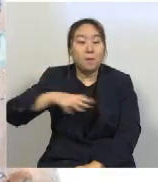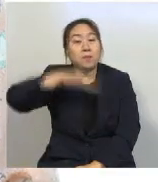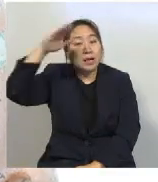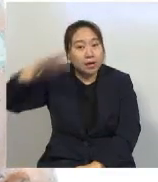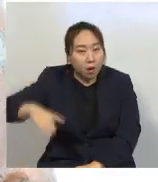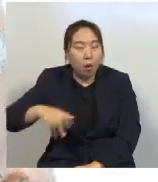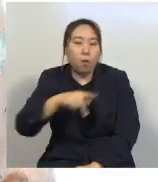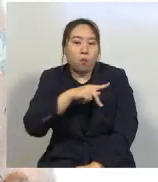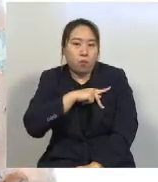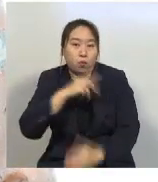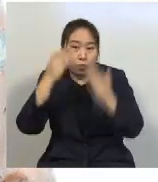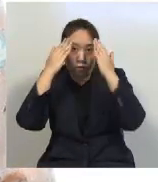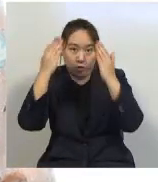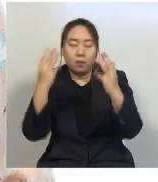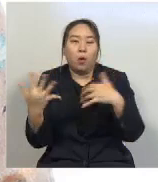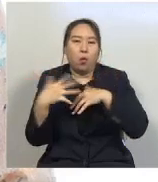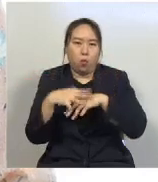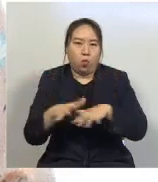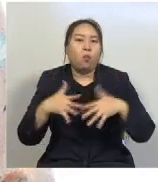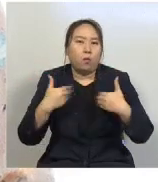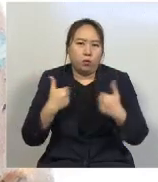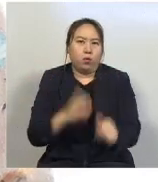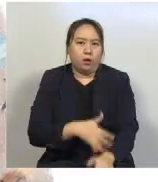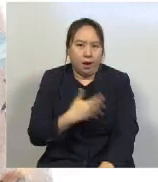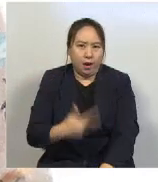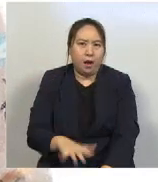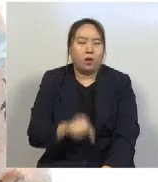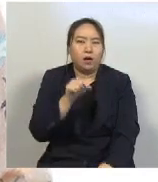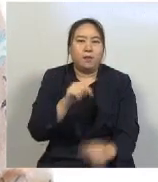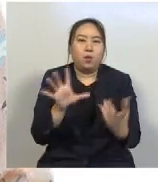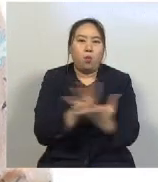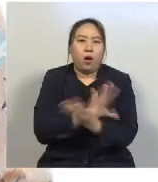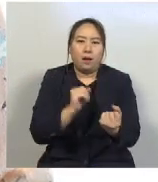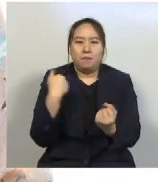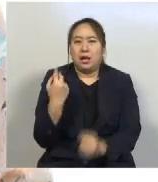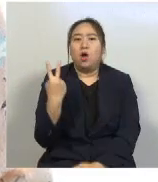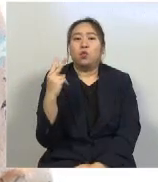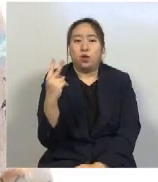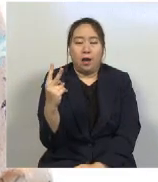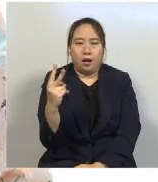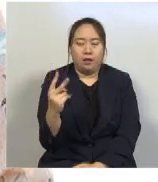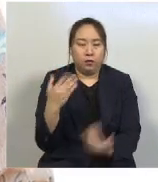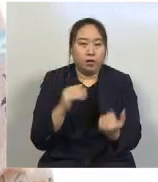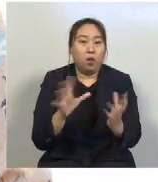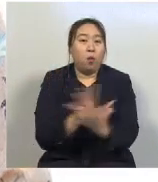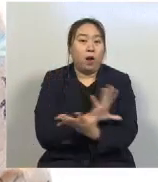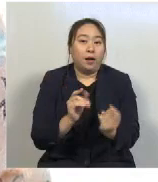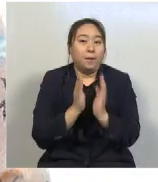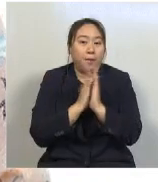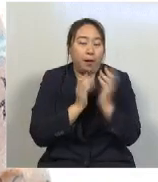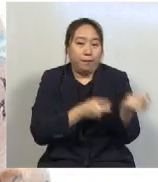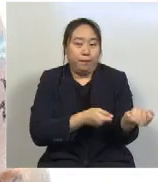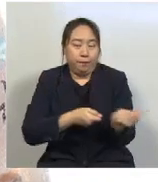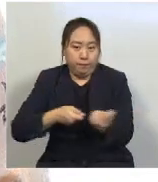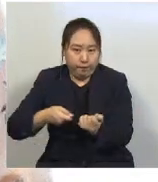อยู่ร่วมกันอย่างสันติสุขมาอย่างยาวนานความเป็นพหุวาทธรรมนะครับในส่วนของงานประเพณีชักพระนี่มันเป็นพหุวาทธรร